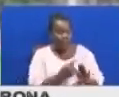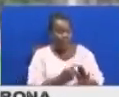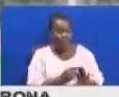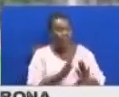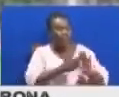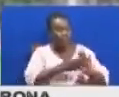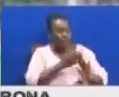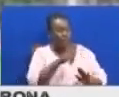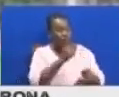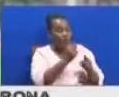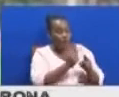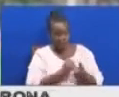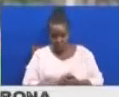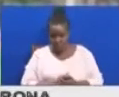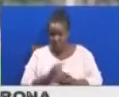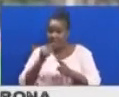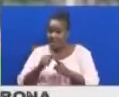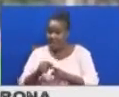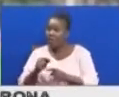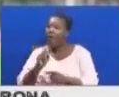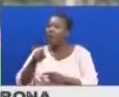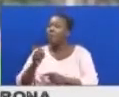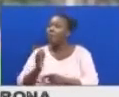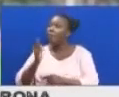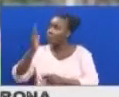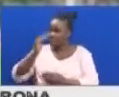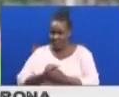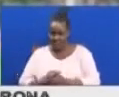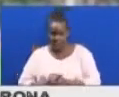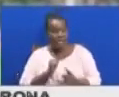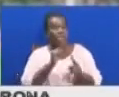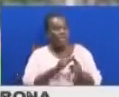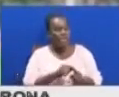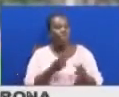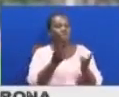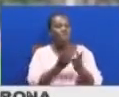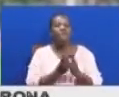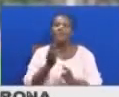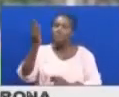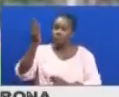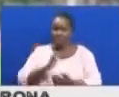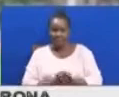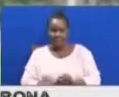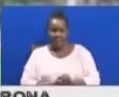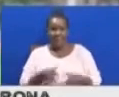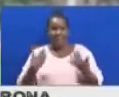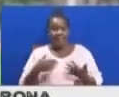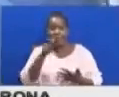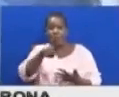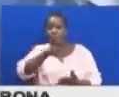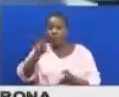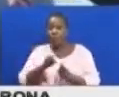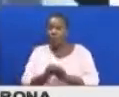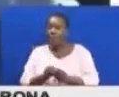Mungu, naye neno alikuwa ni Mungu. Neno alitoa rais kwamba watu waende makanisani, ni neno la uhai. Ni neno tufanya watu wote tuendelee kumtukuza